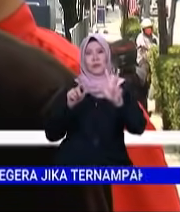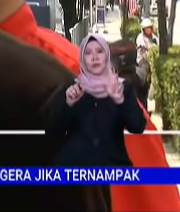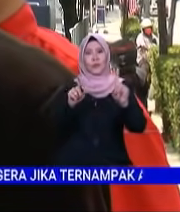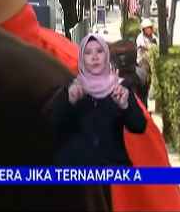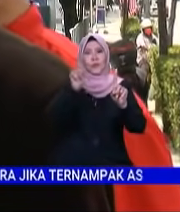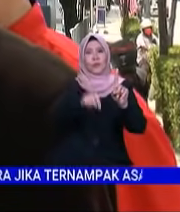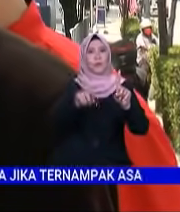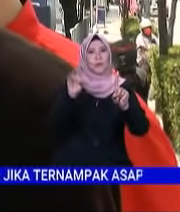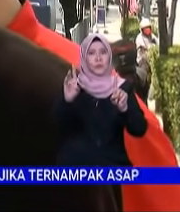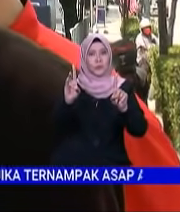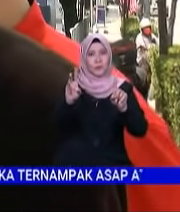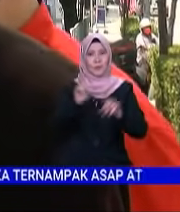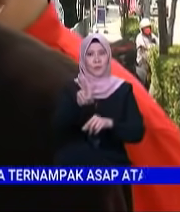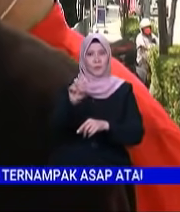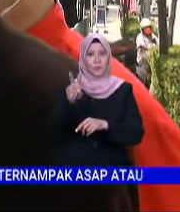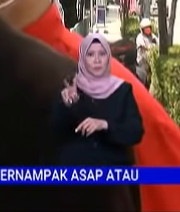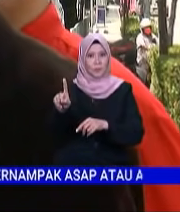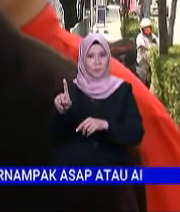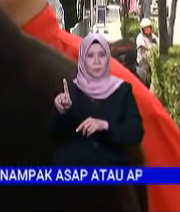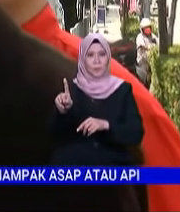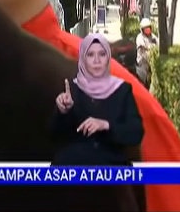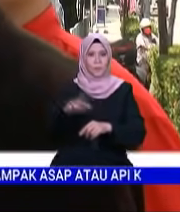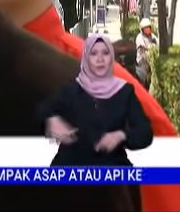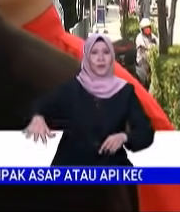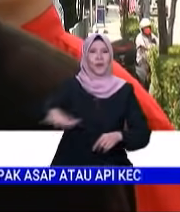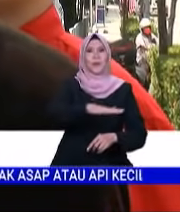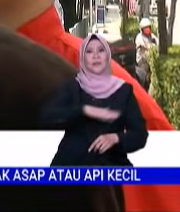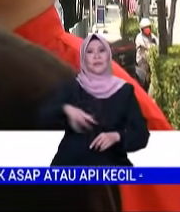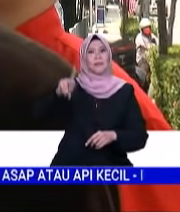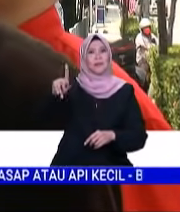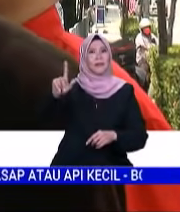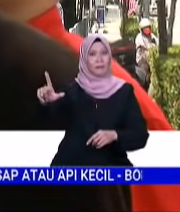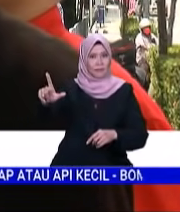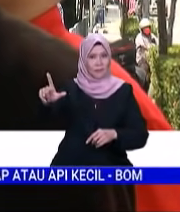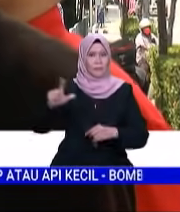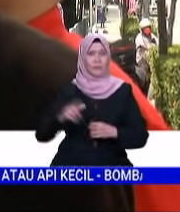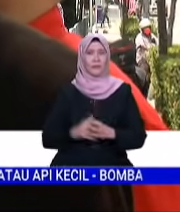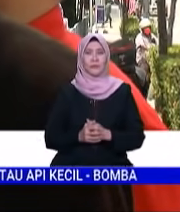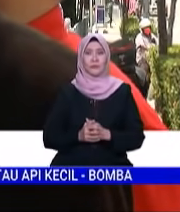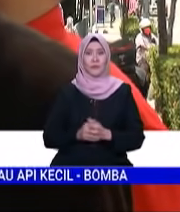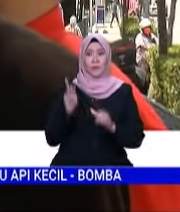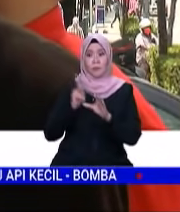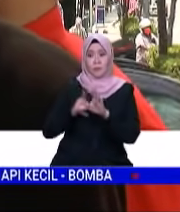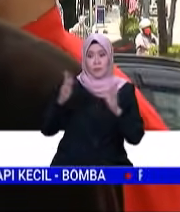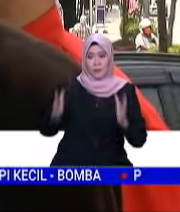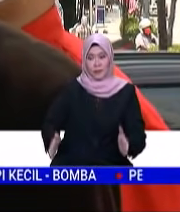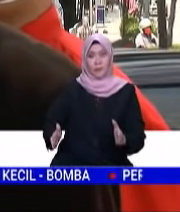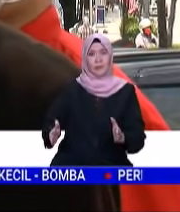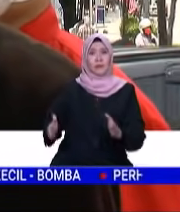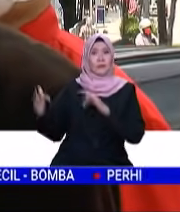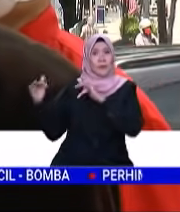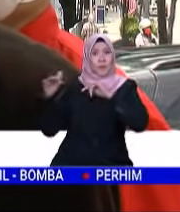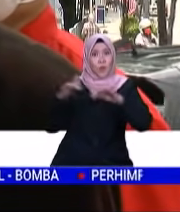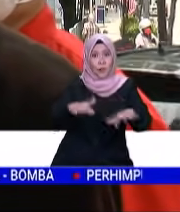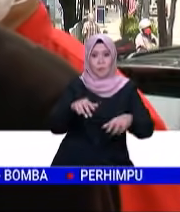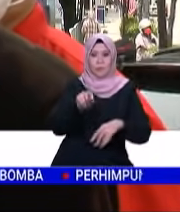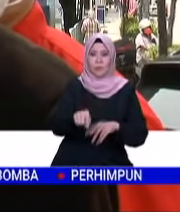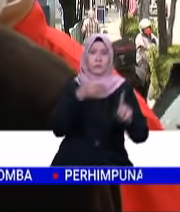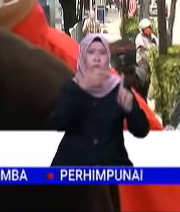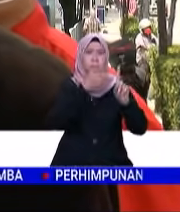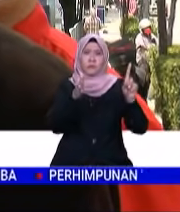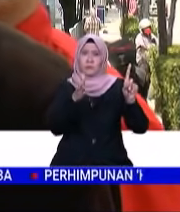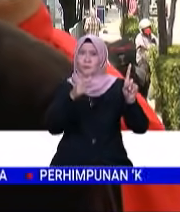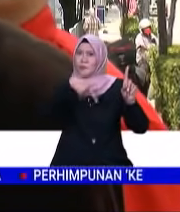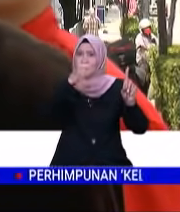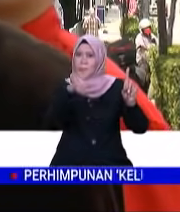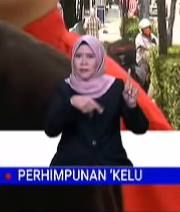31 Julai 2021 di sekitar kawasan Kuala Lumpur. Peserta perhimpunan lawan telah melanggar perintah